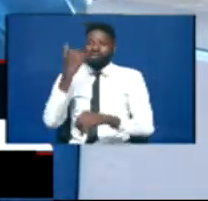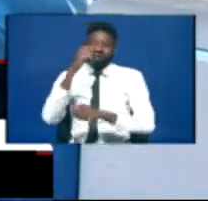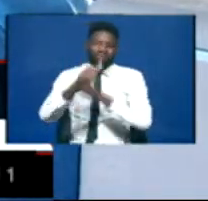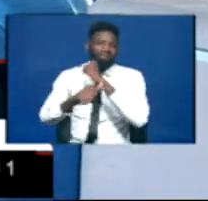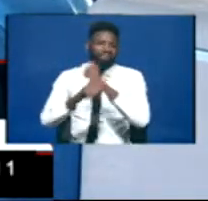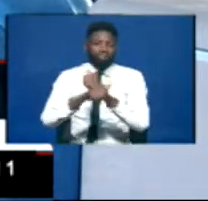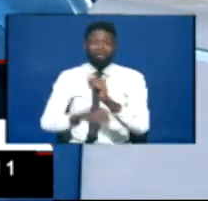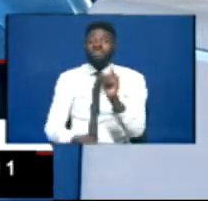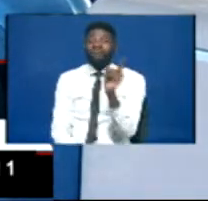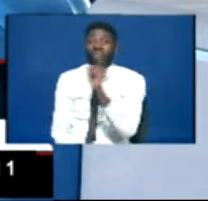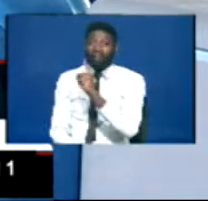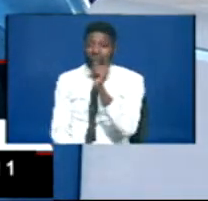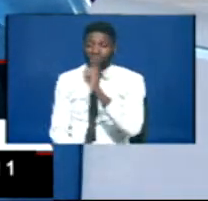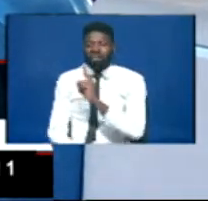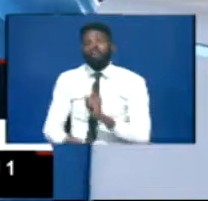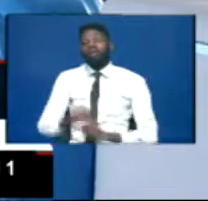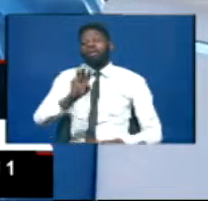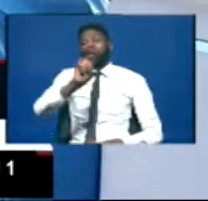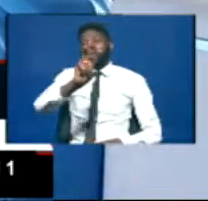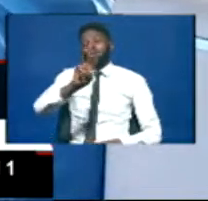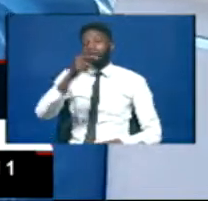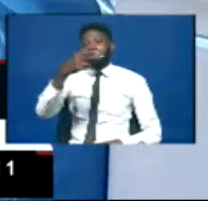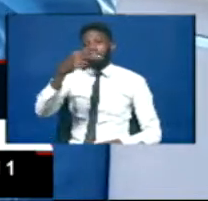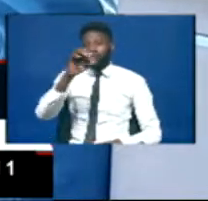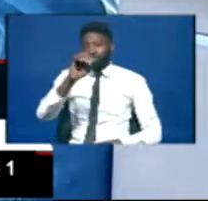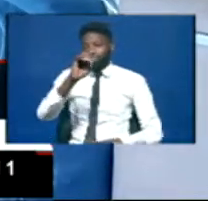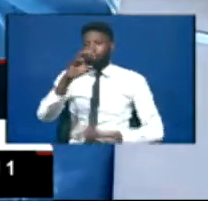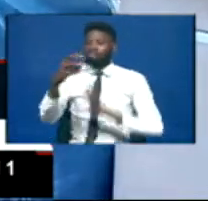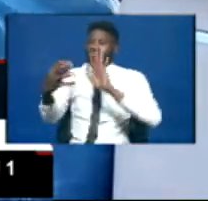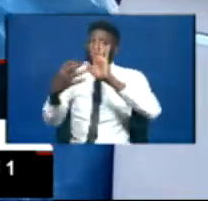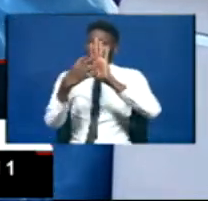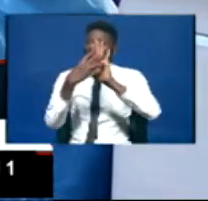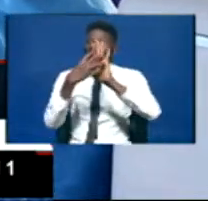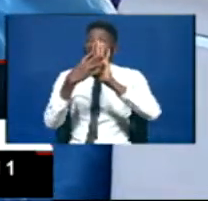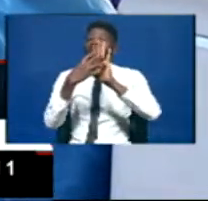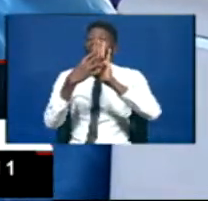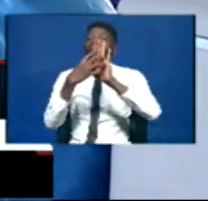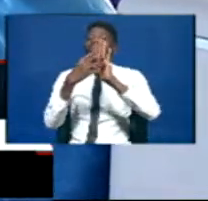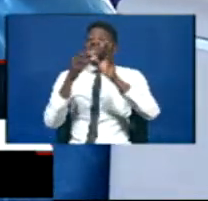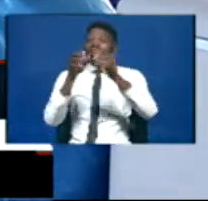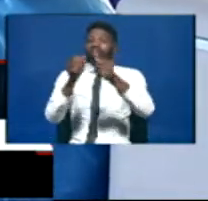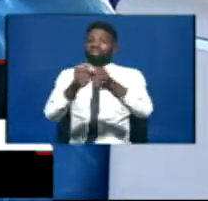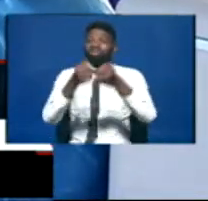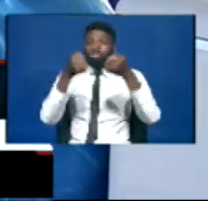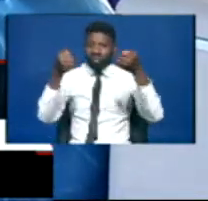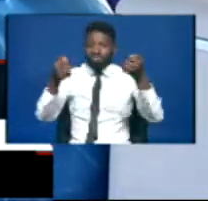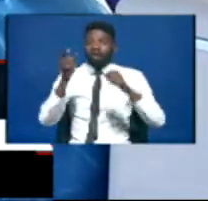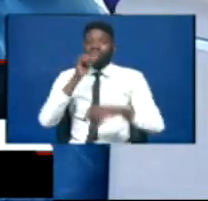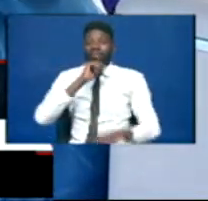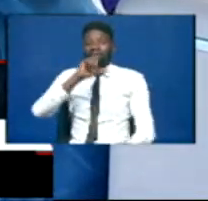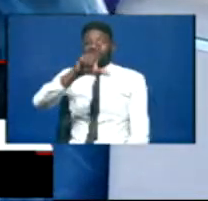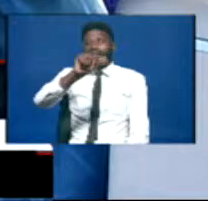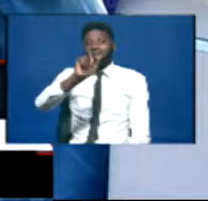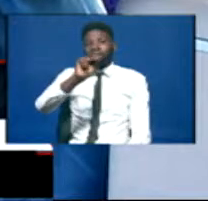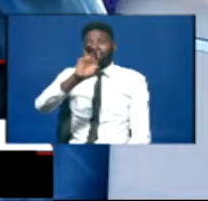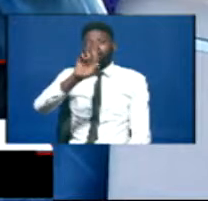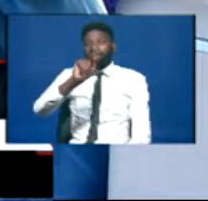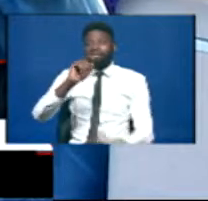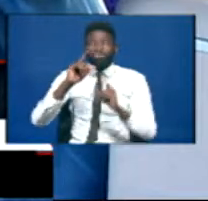Uchanganuzi huo wa shirika la WHO uliochapishwa kwenye jarida la kisayansi la Lancet unaashiria kwamba takriban vifo